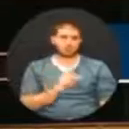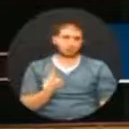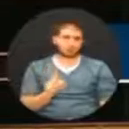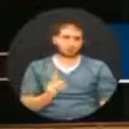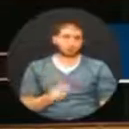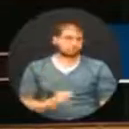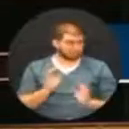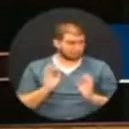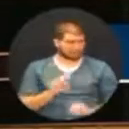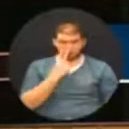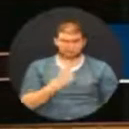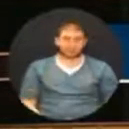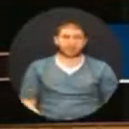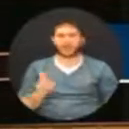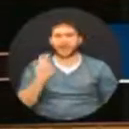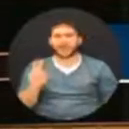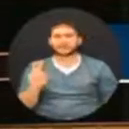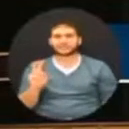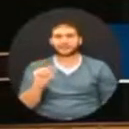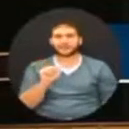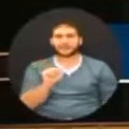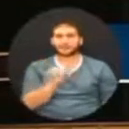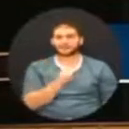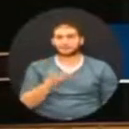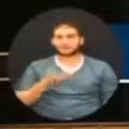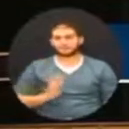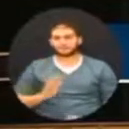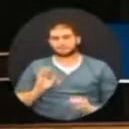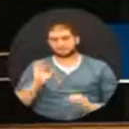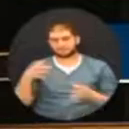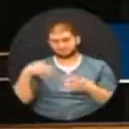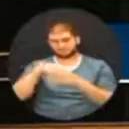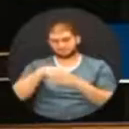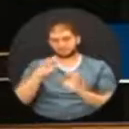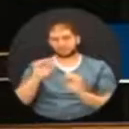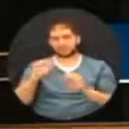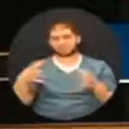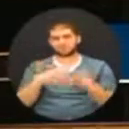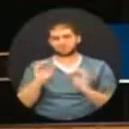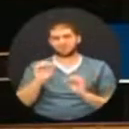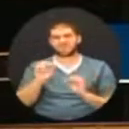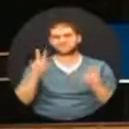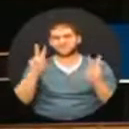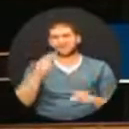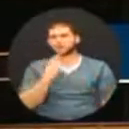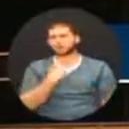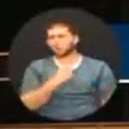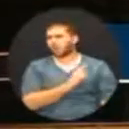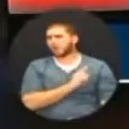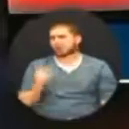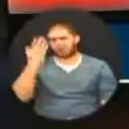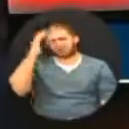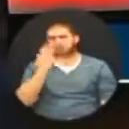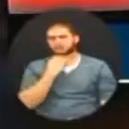אמל אחמד, בין המפלגה של אבו מאזן, אמר, של הפתח, אמר, אנחנו בחיים לא הכרנו